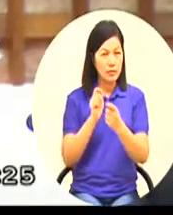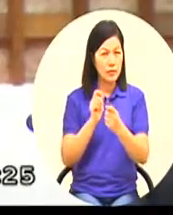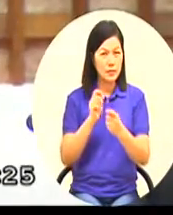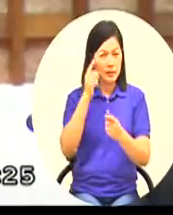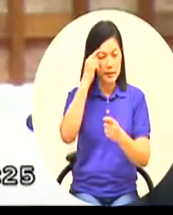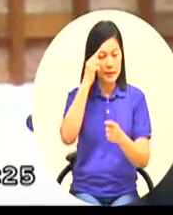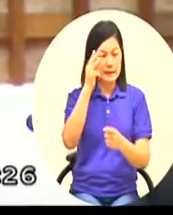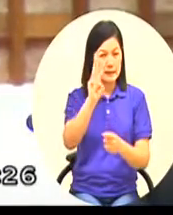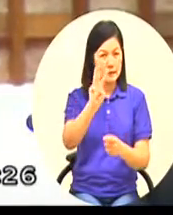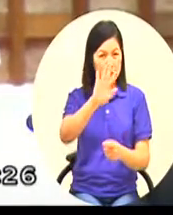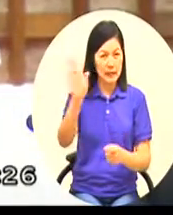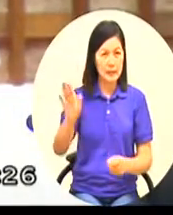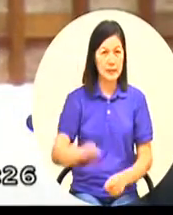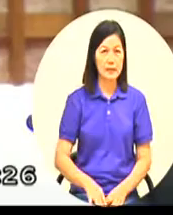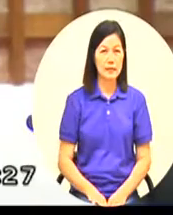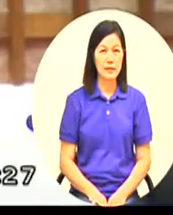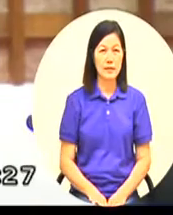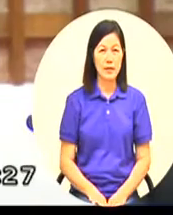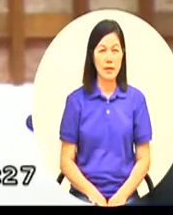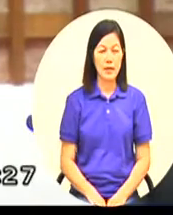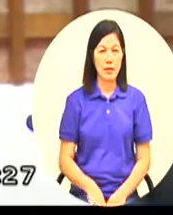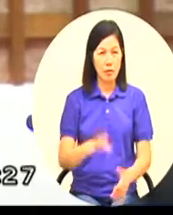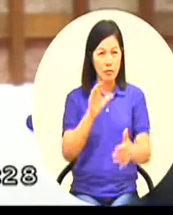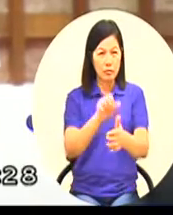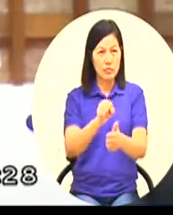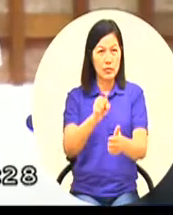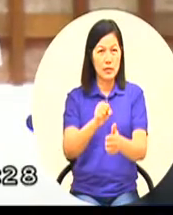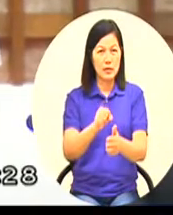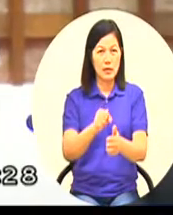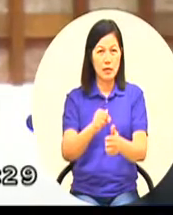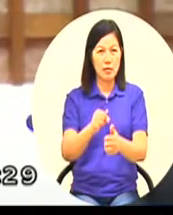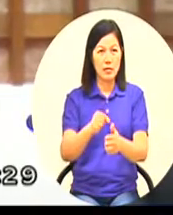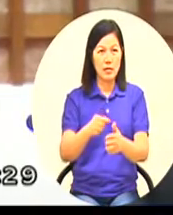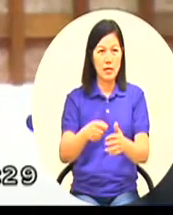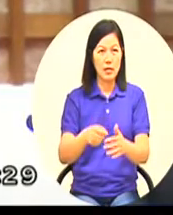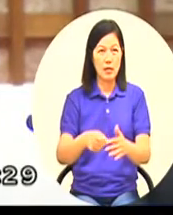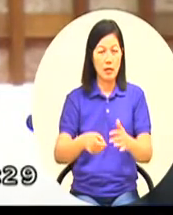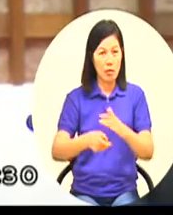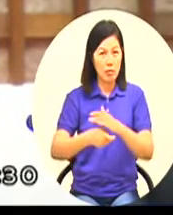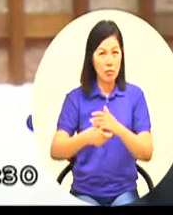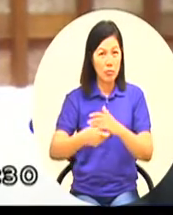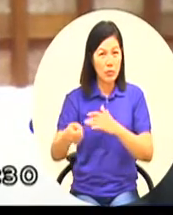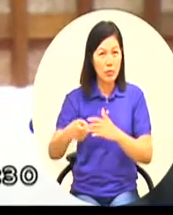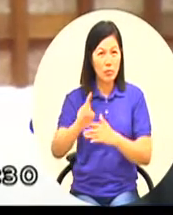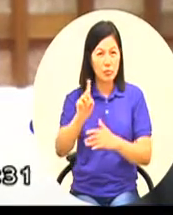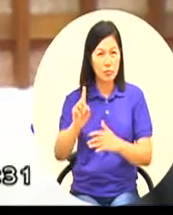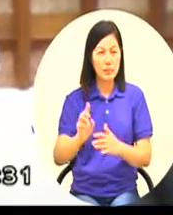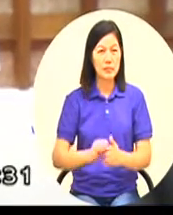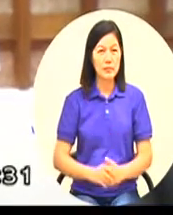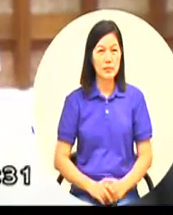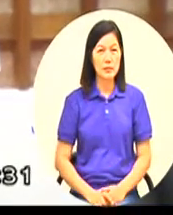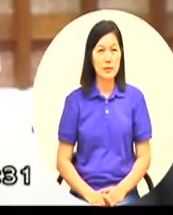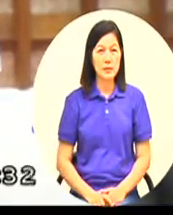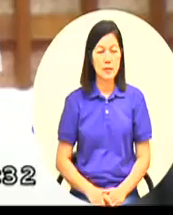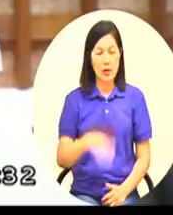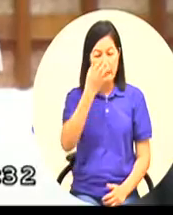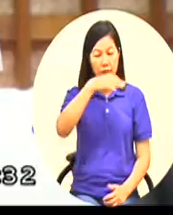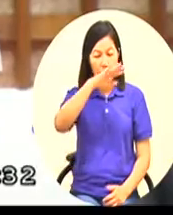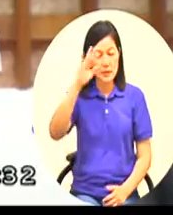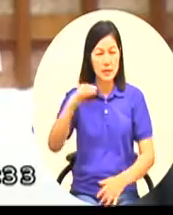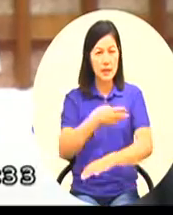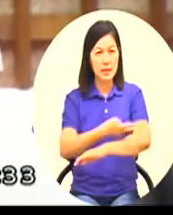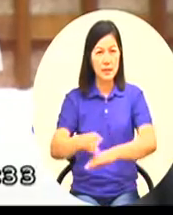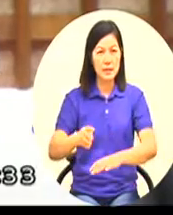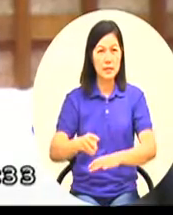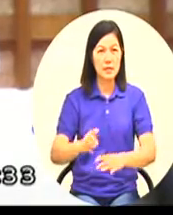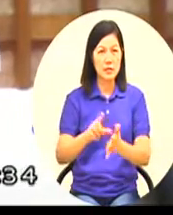天也抓到了一个凤山溪的偷排。那长期以来，我们的溪流，尤其在凤山溪，我